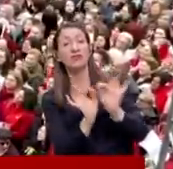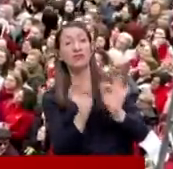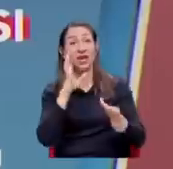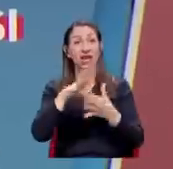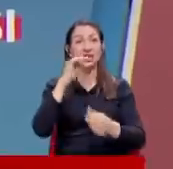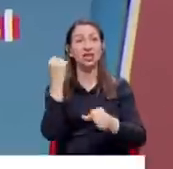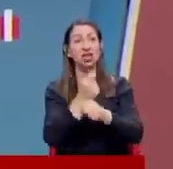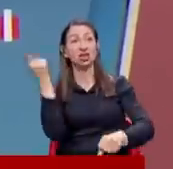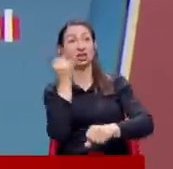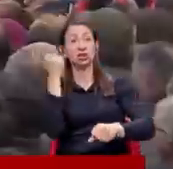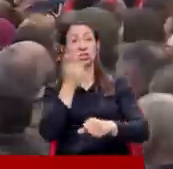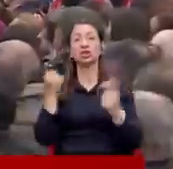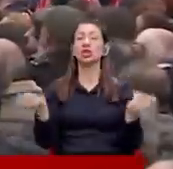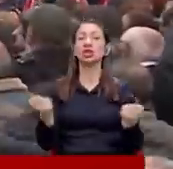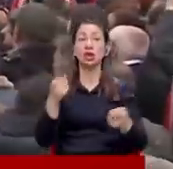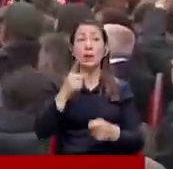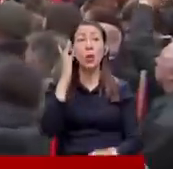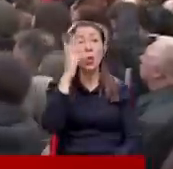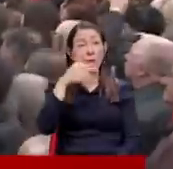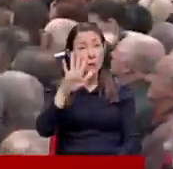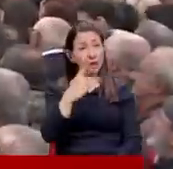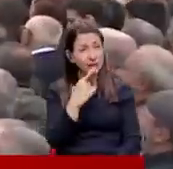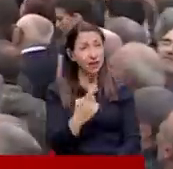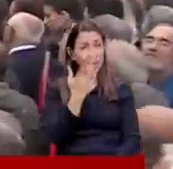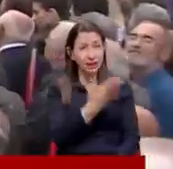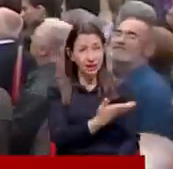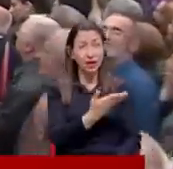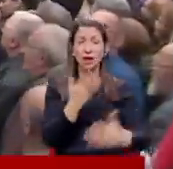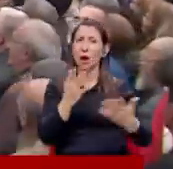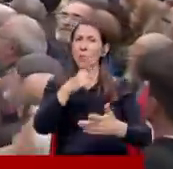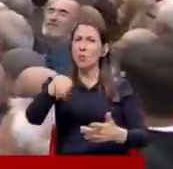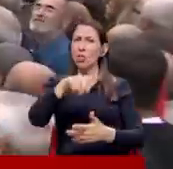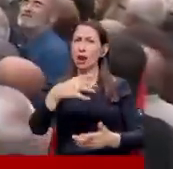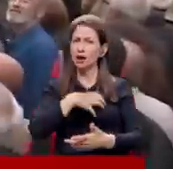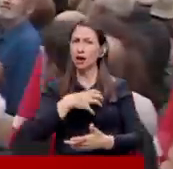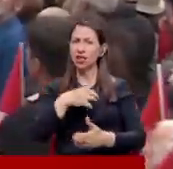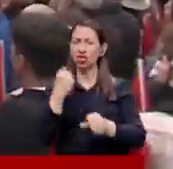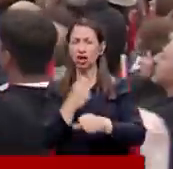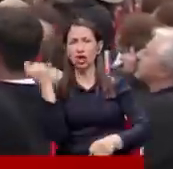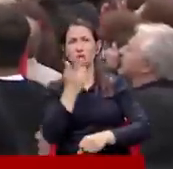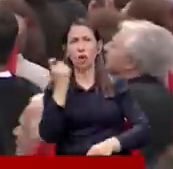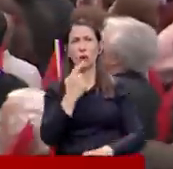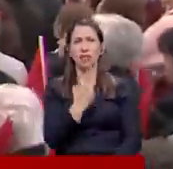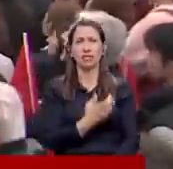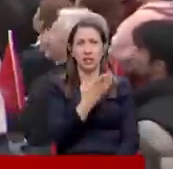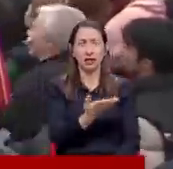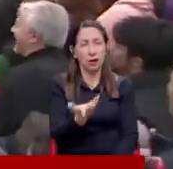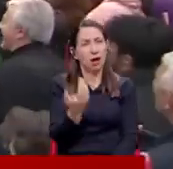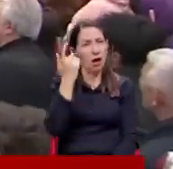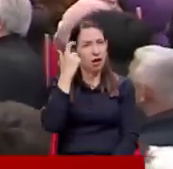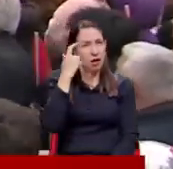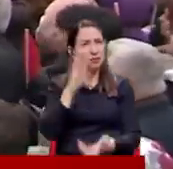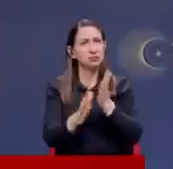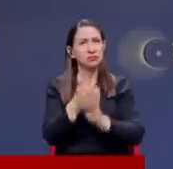insanlara taşlatmaya kalktılar. Bir de utanmadan dediler ki, ya bunlar kendilerini taşlatıyorlar. Ya akıl bu